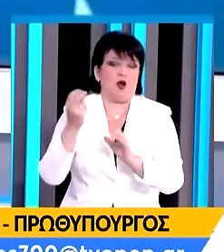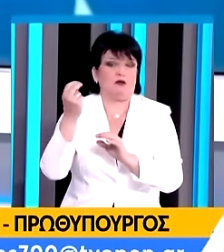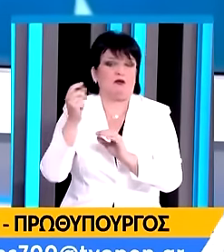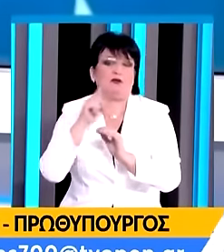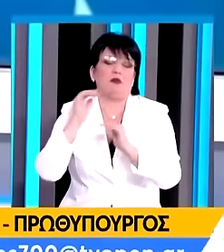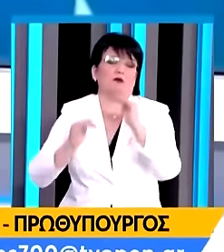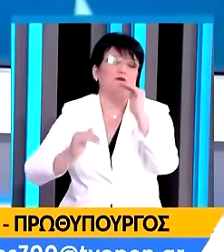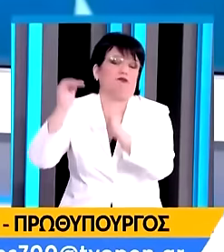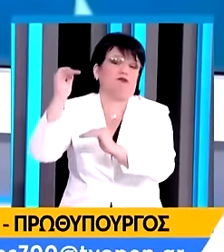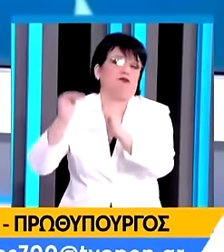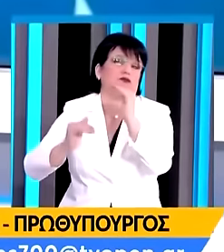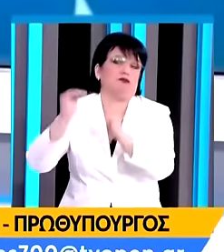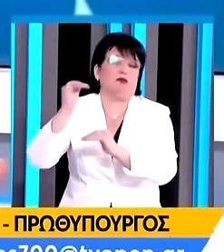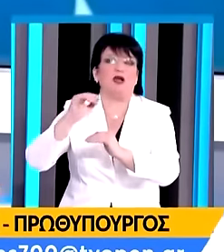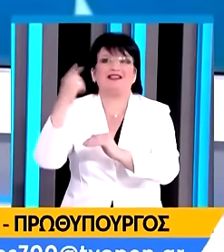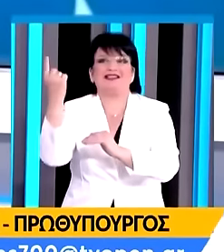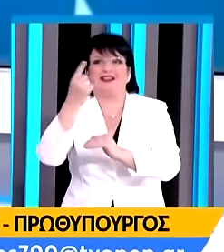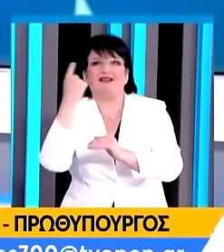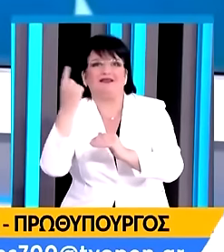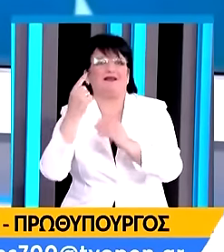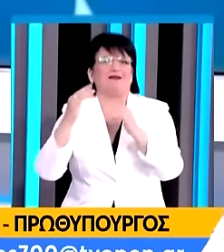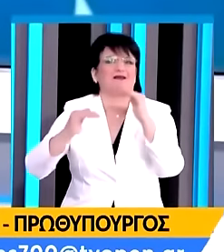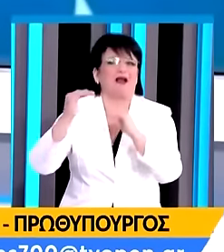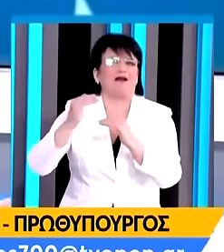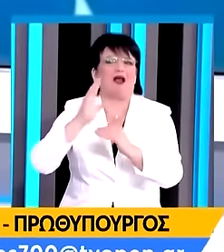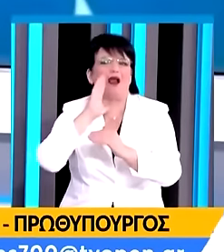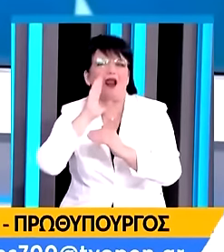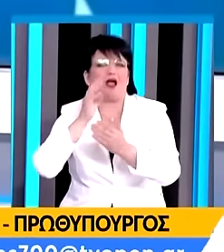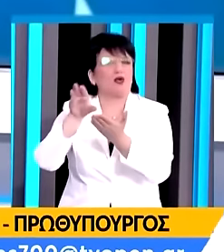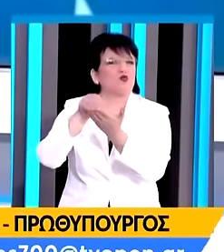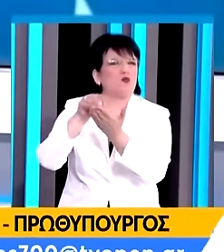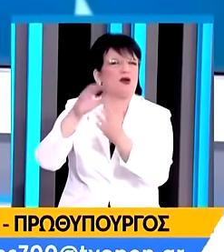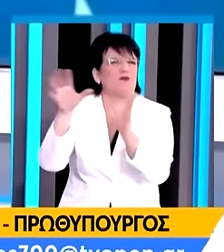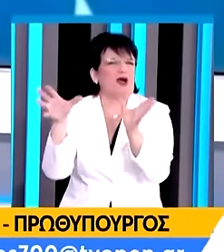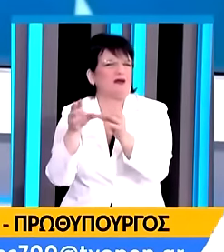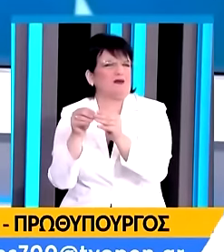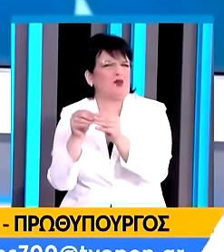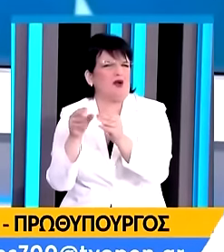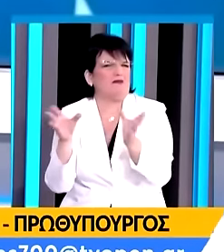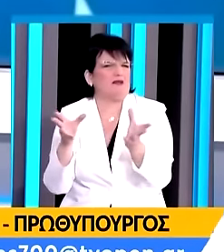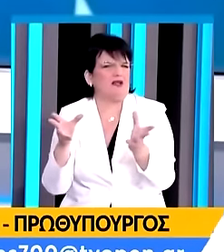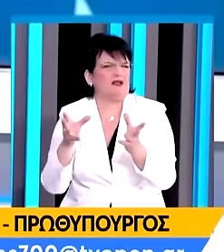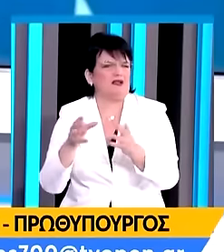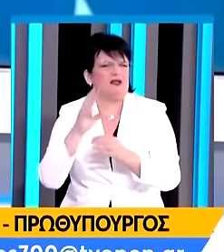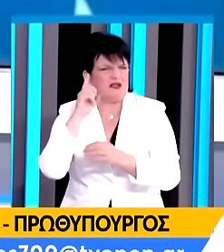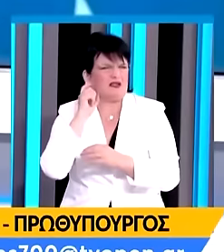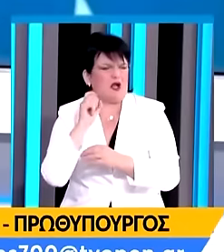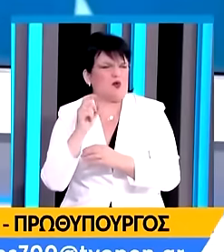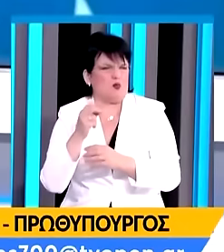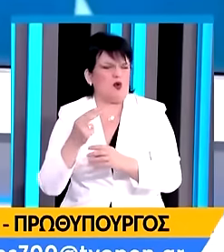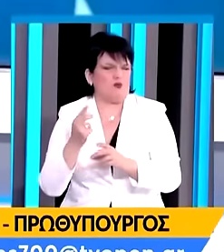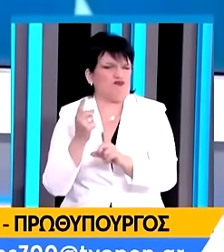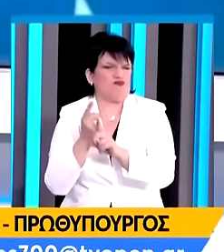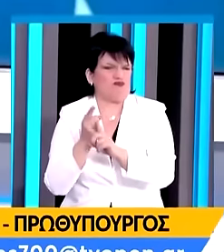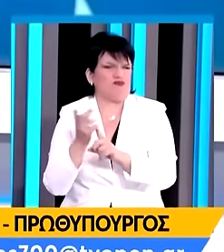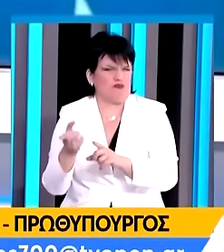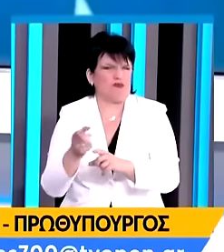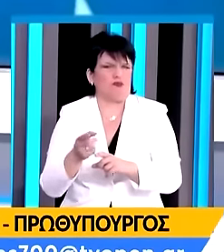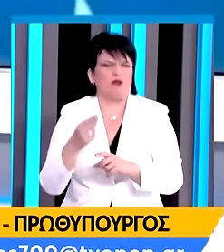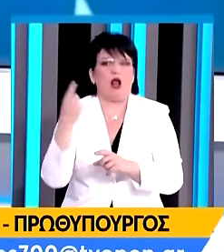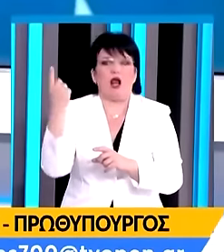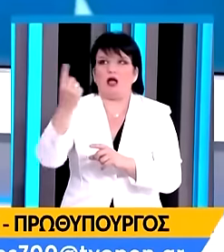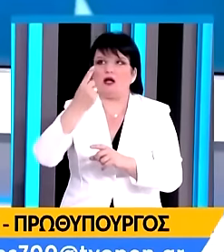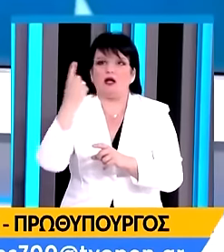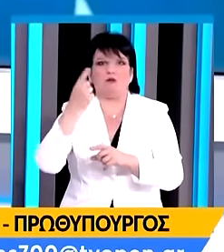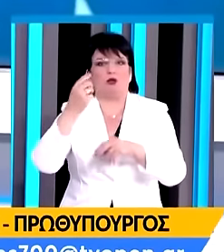ανεβοκατεβαίνουν ανάλογα και με τις καιρικές συνθήκες. Όποιος πηγαίνει στη λαϊκή, στο σούπερ μάρκετ, νομίζω ότι είναι κάτι που το ξέρει. Και βέβαια, έχουμε να διαχειριστούμε και εκεί την κλιματική κρίση,